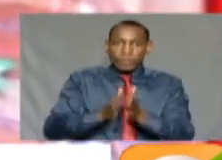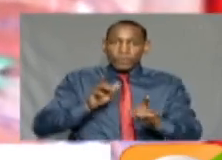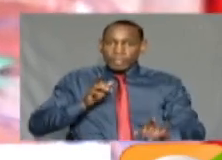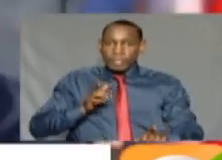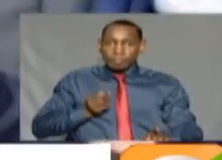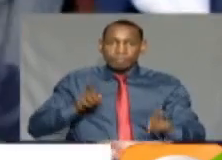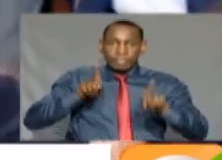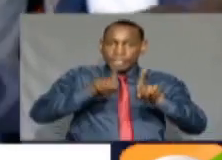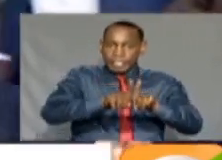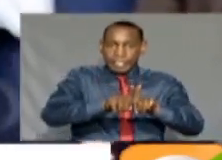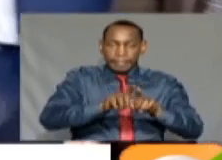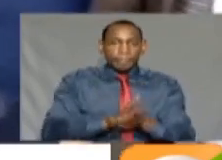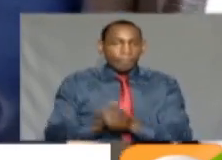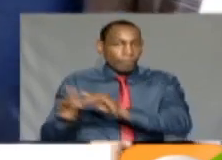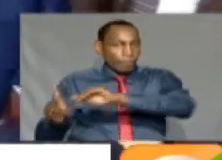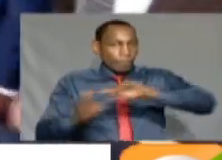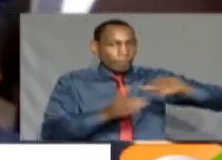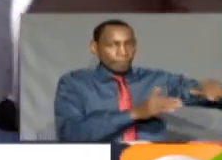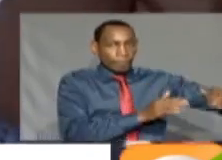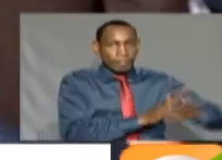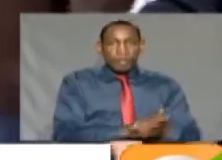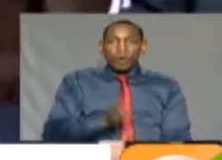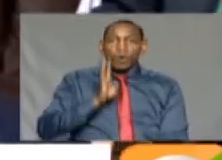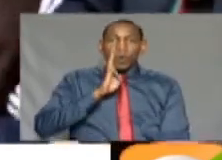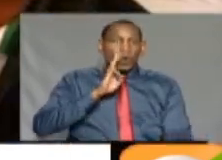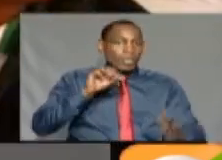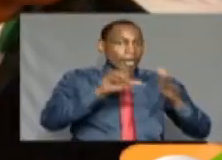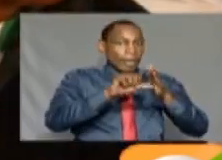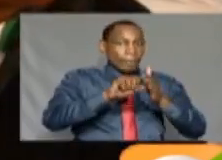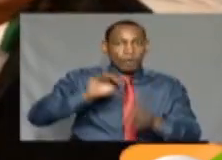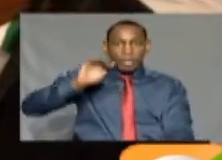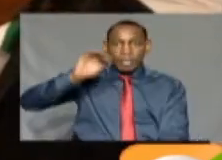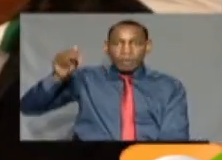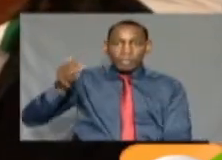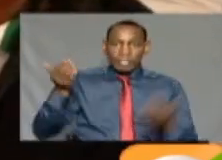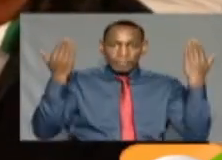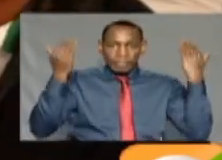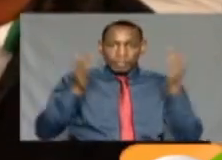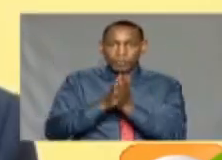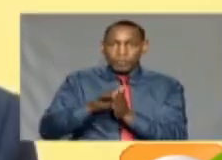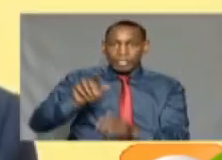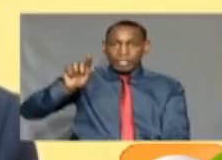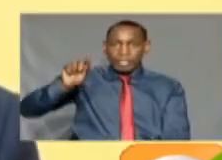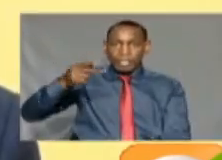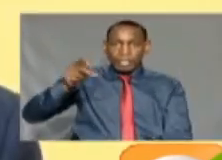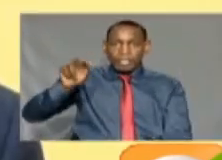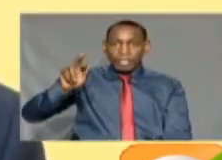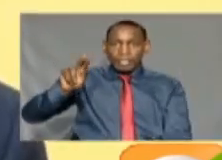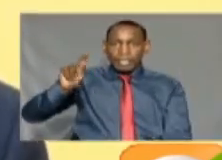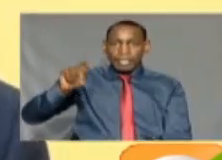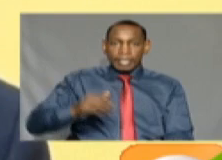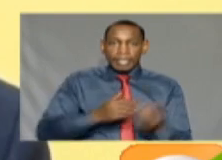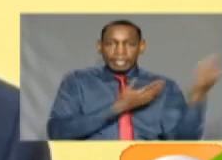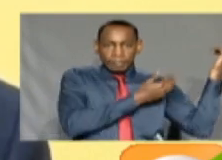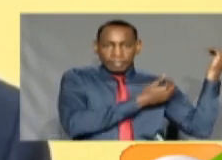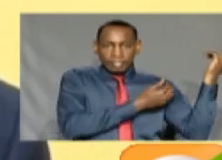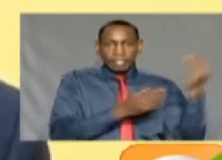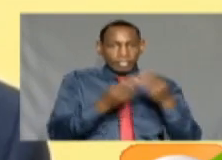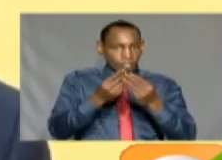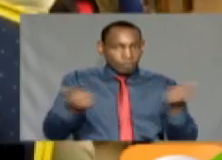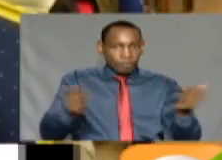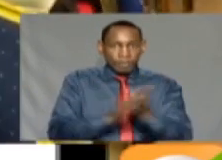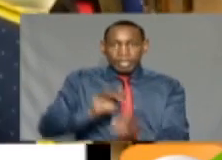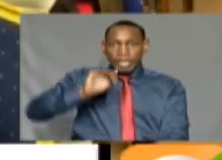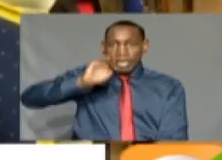sisters. Kwingineko, uhaba wa maji katika kaunti za Meru na Tharaka Nithi unatarajiwa kupungua.